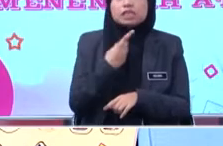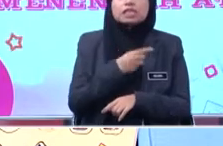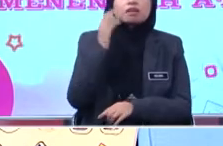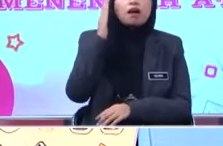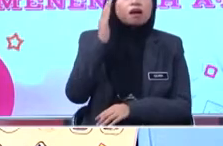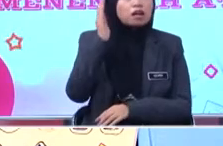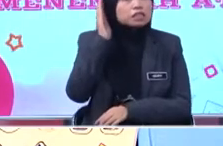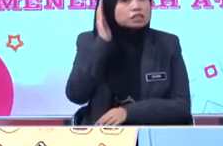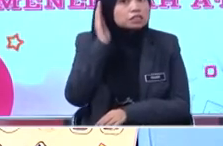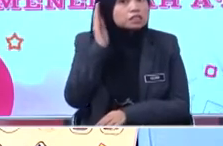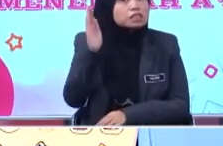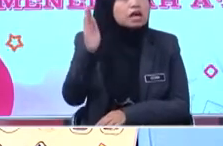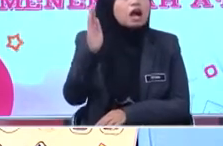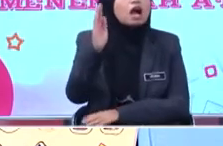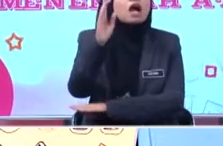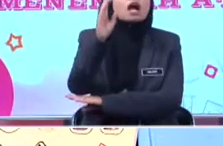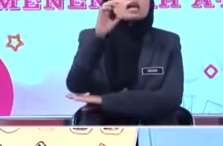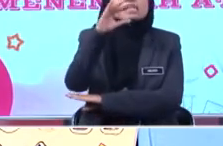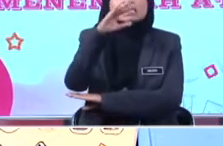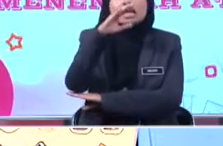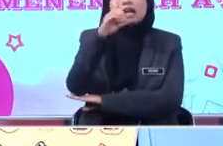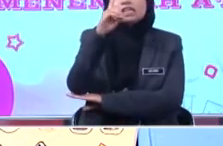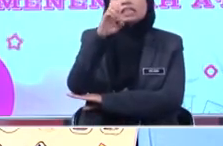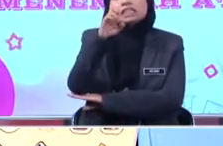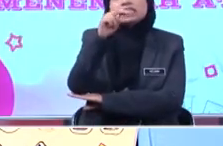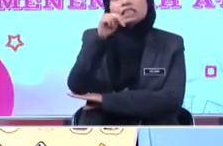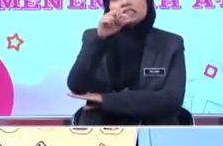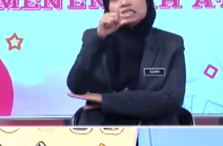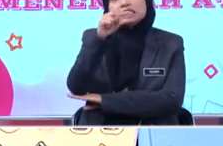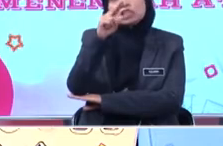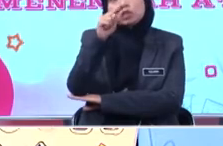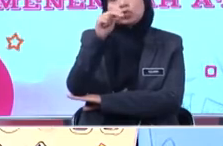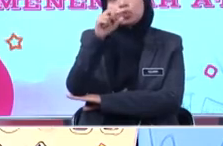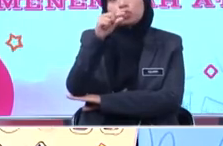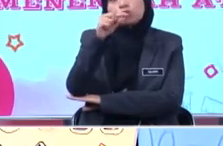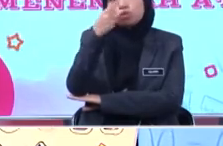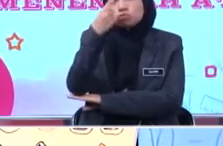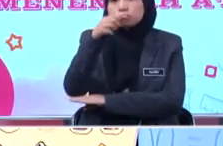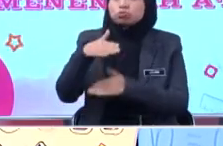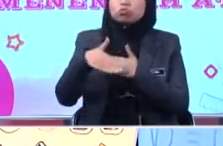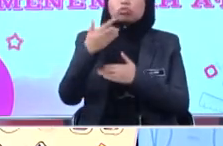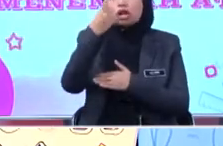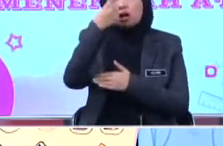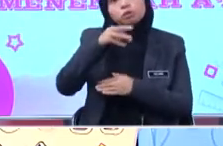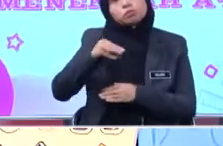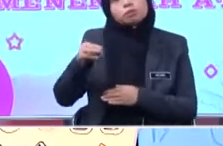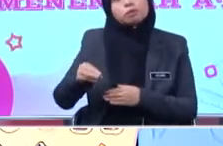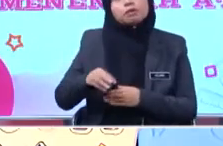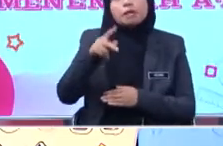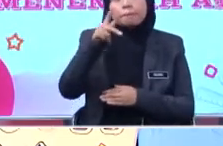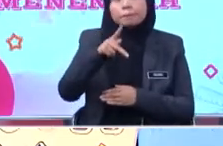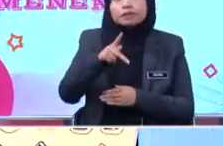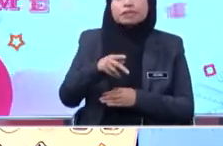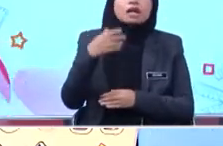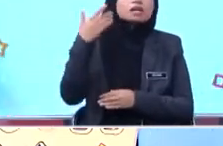dengar dari segi dengungnya getarannya Australia betul jadi mudah untuk murid-murid kalau kita enggak pastikan